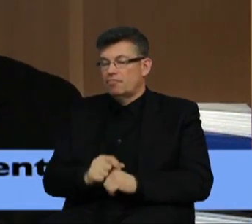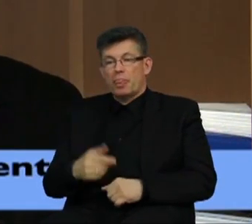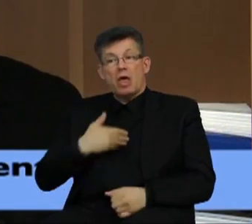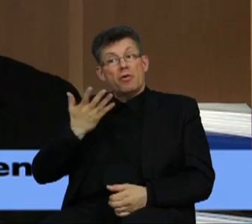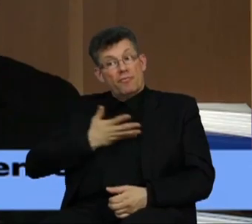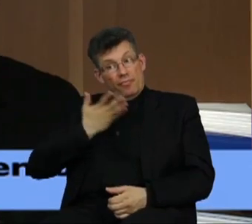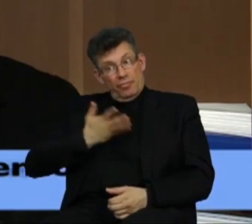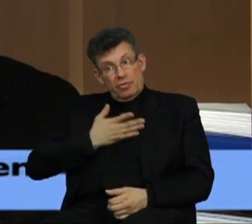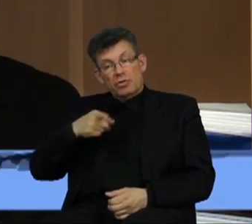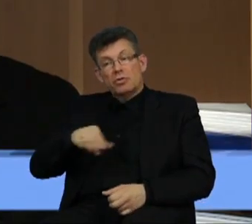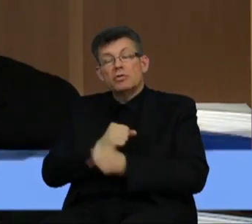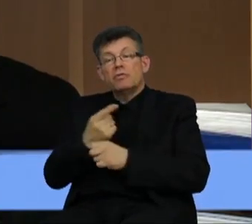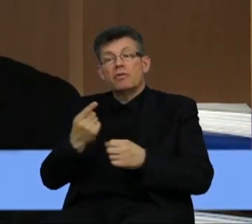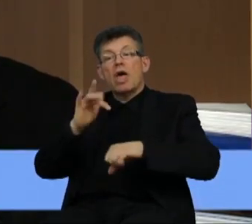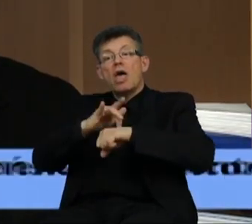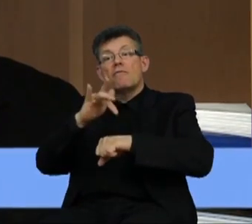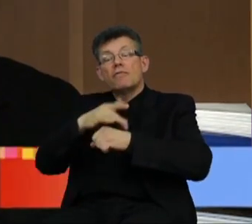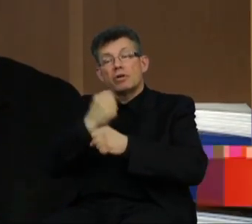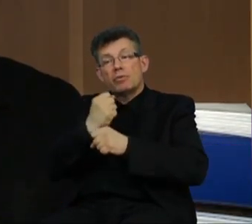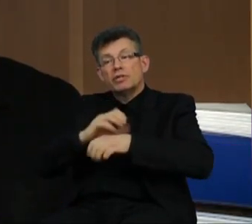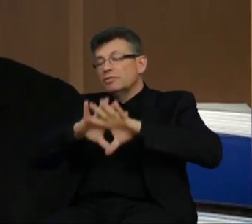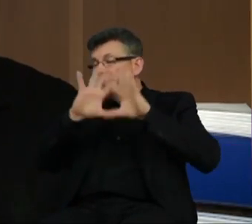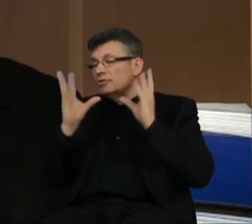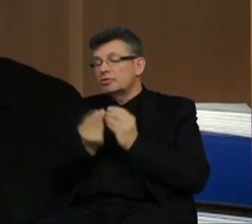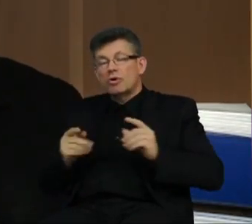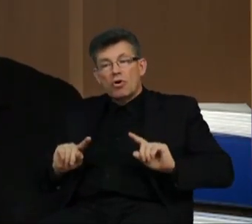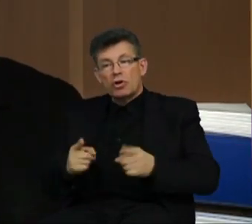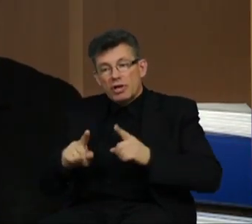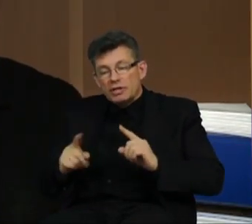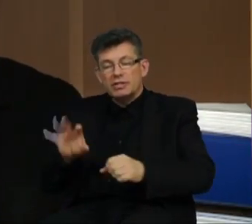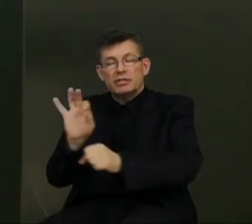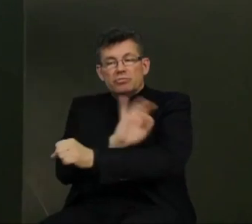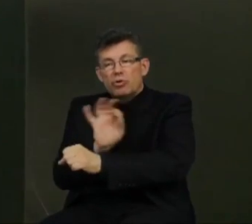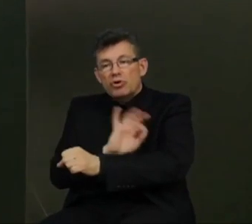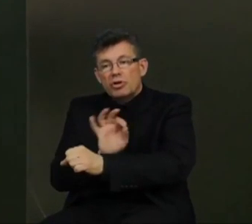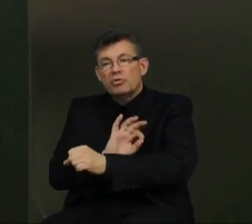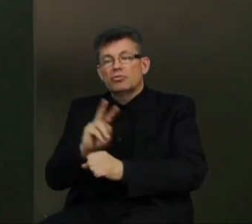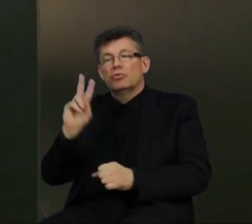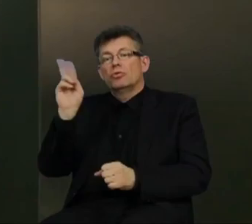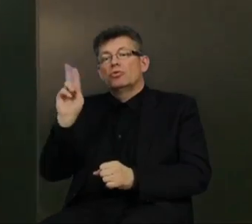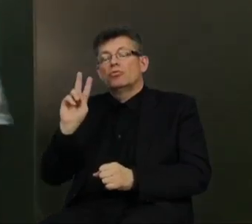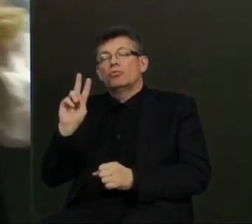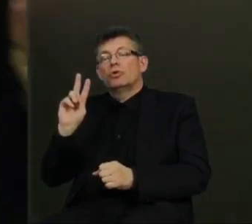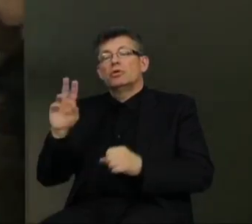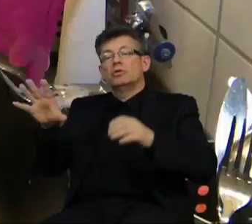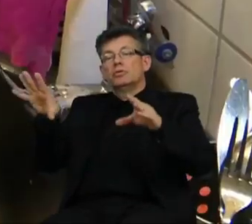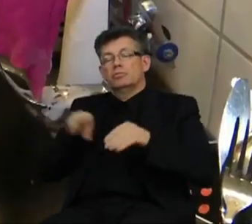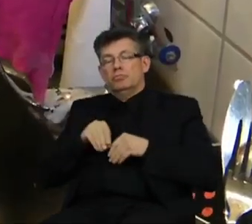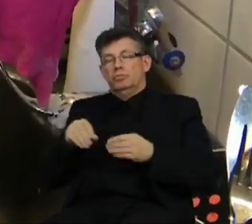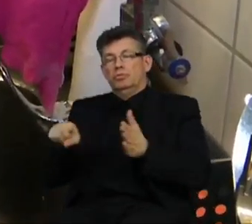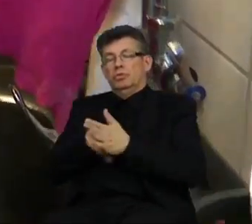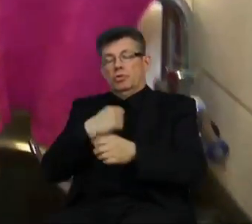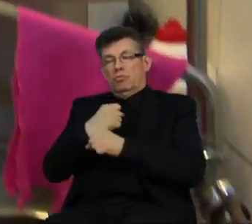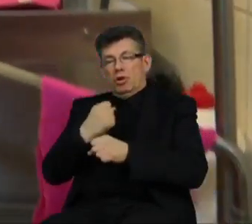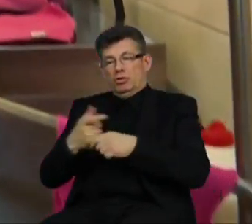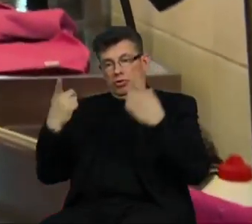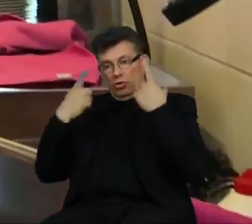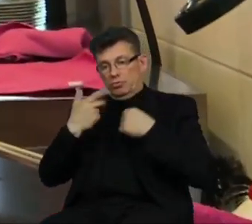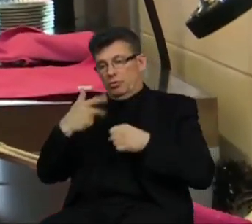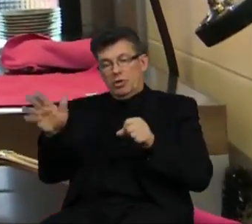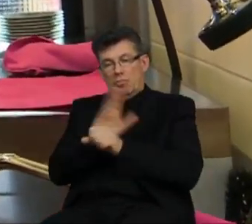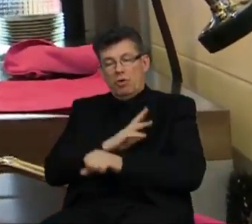Wydaje mi się, że to jest efektem pracy wszystkich organizacji, wszystkich projektów, które z zatrudnianiem osób z niepełnosprawnościami zajmują